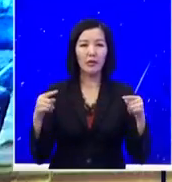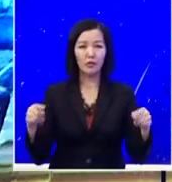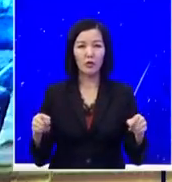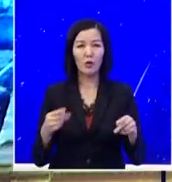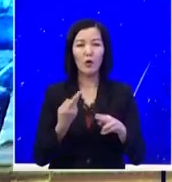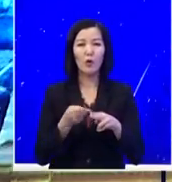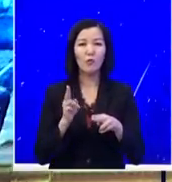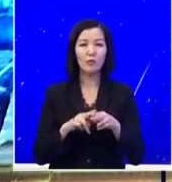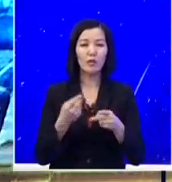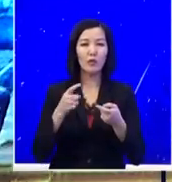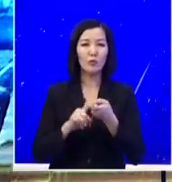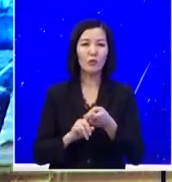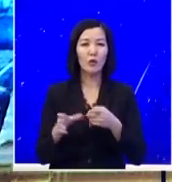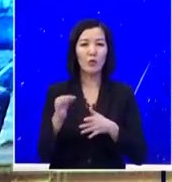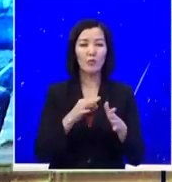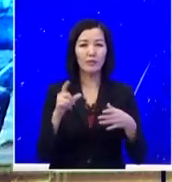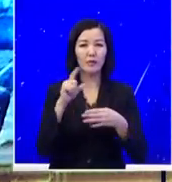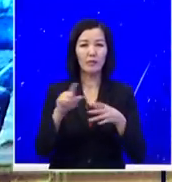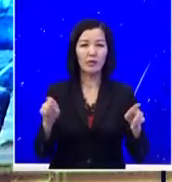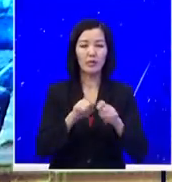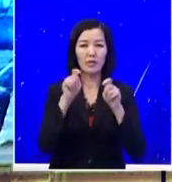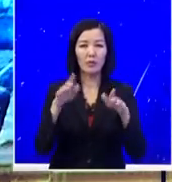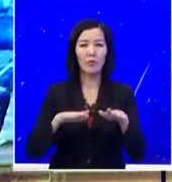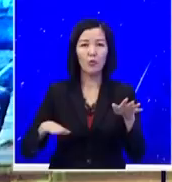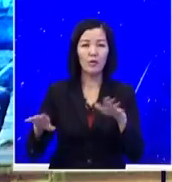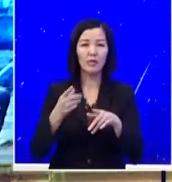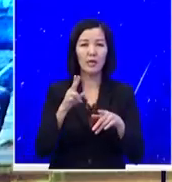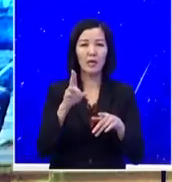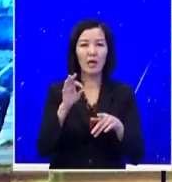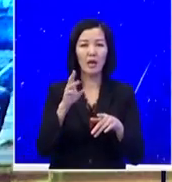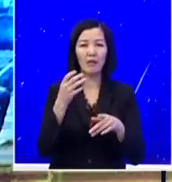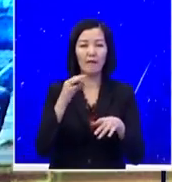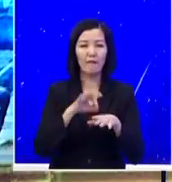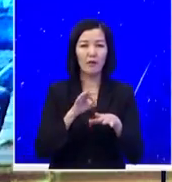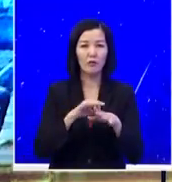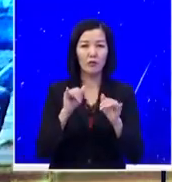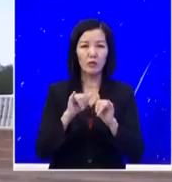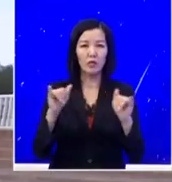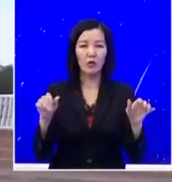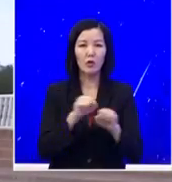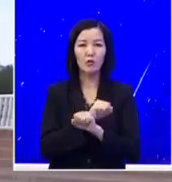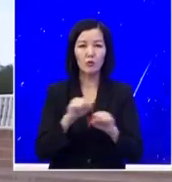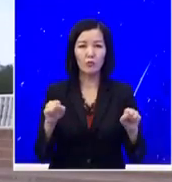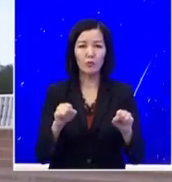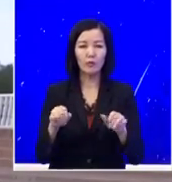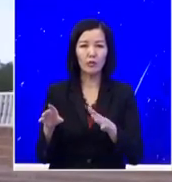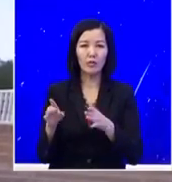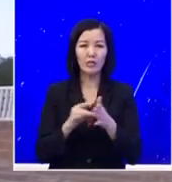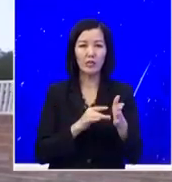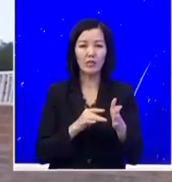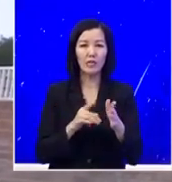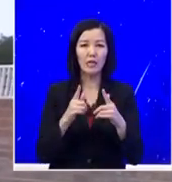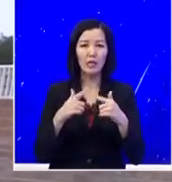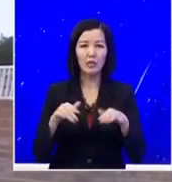Осыған орай облыстағы мешіттердің ашылуы сол өңірлердегі коронавирус инфекциясының таралуына жол бермеу жөніндегі жедел